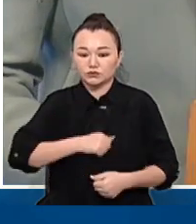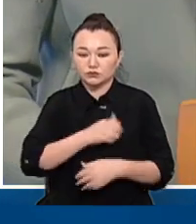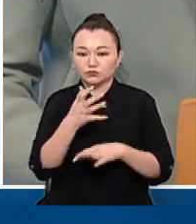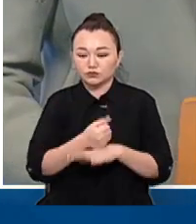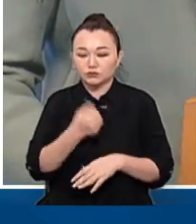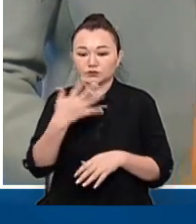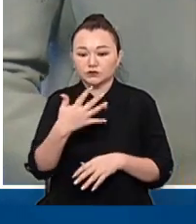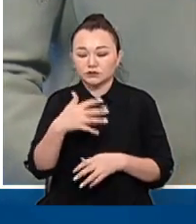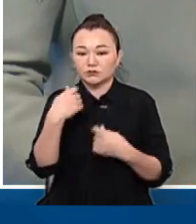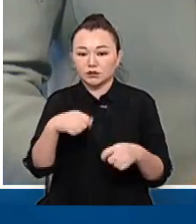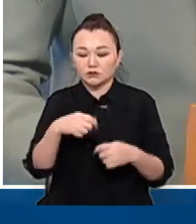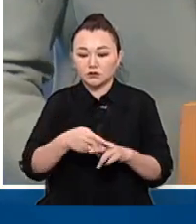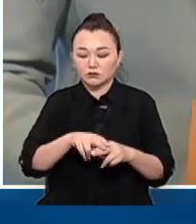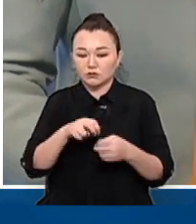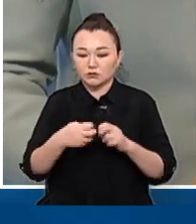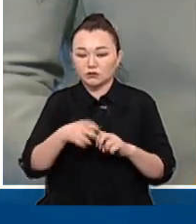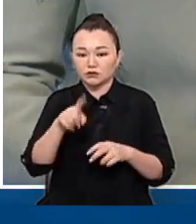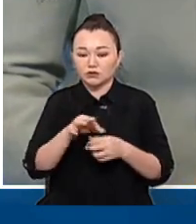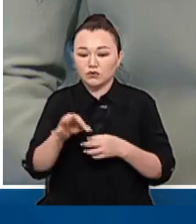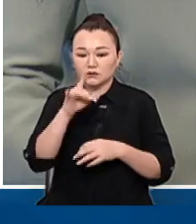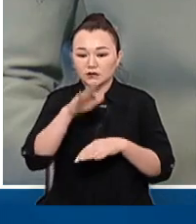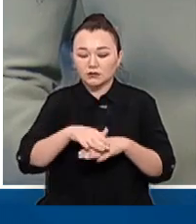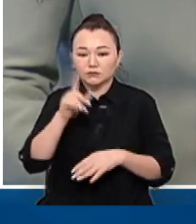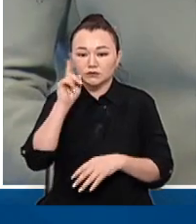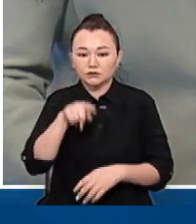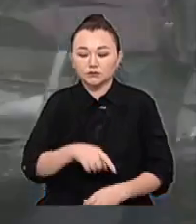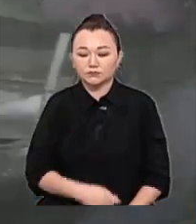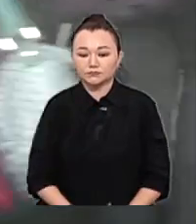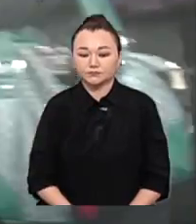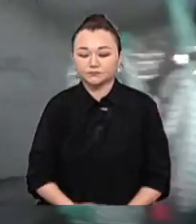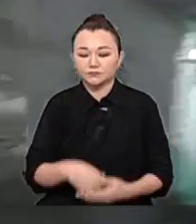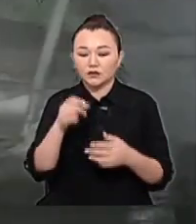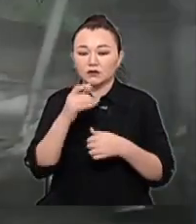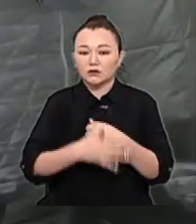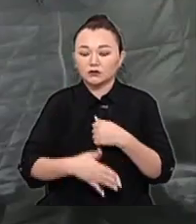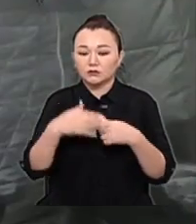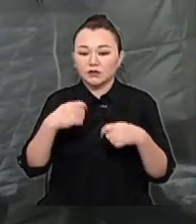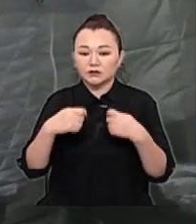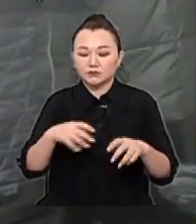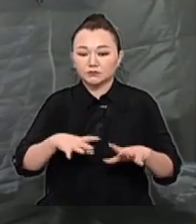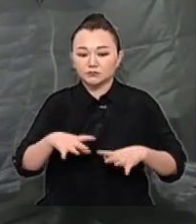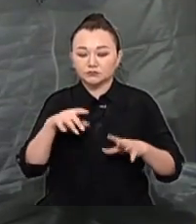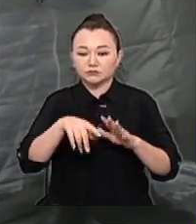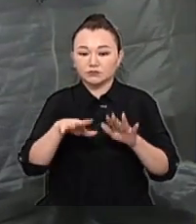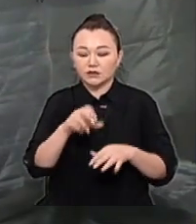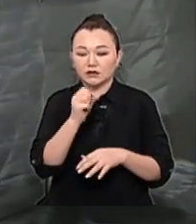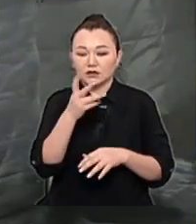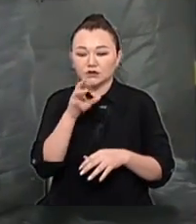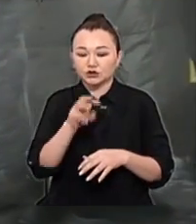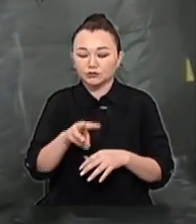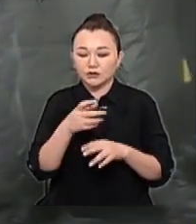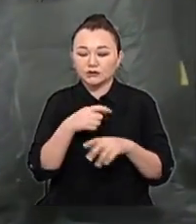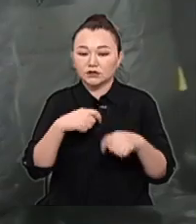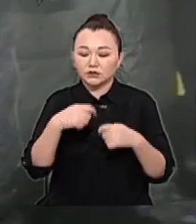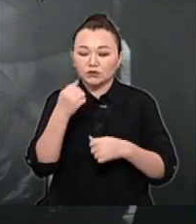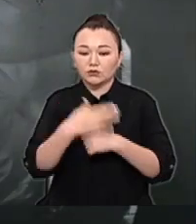шақты саудагердің бұл мәселесі тіпті облыс әкімдігіне дейін жеткен. Қаладағы орталық базардың аумағында орналасқан Ақшың сауда орталығы осы